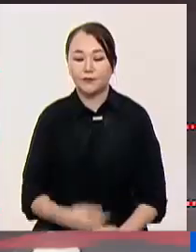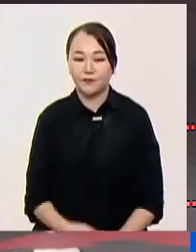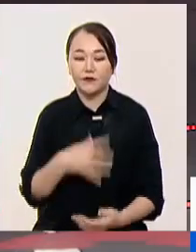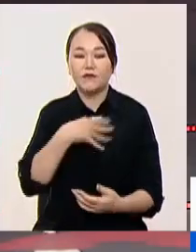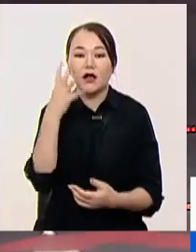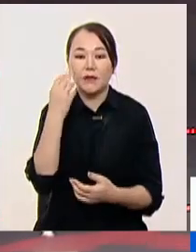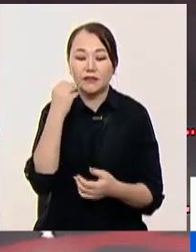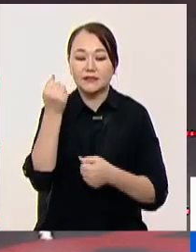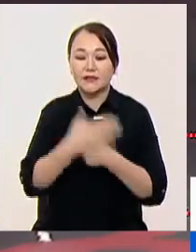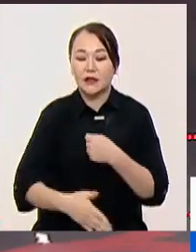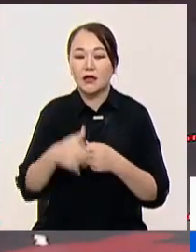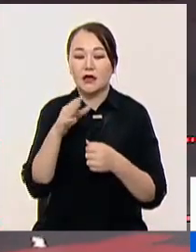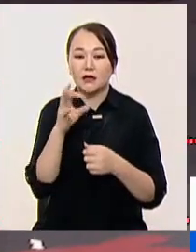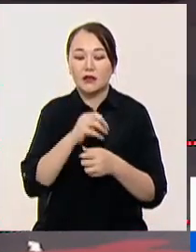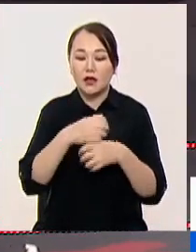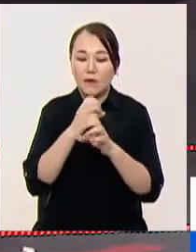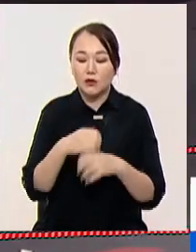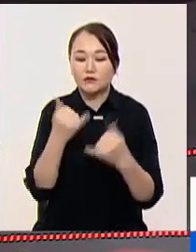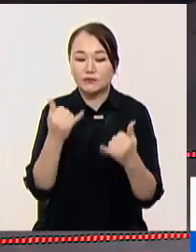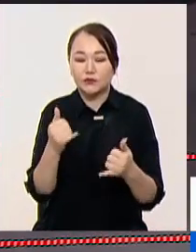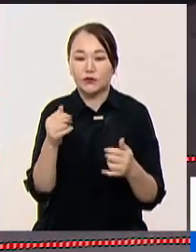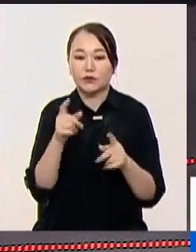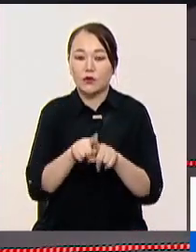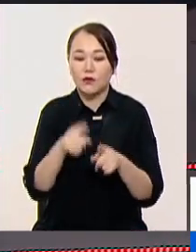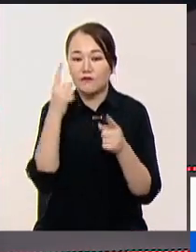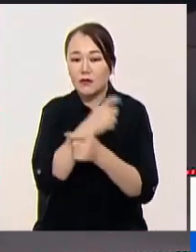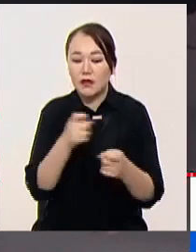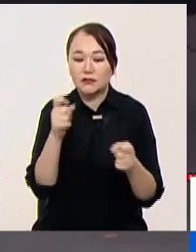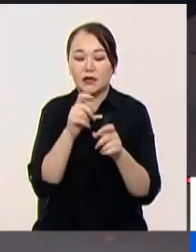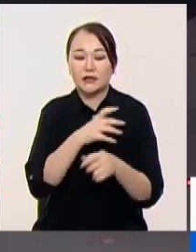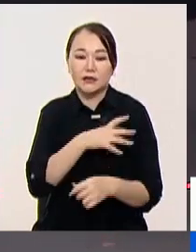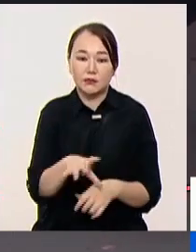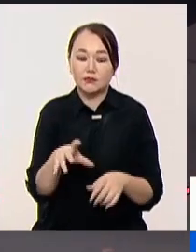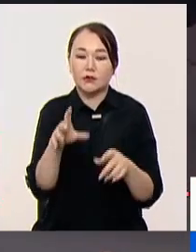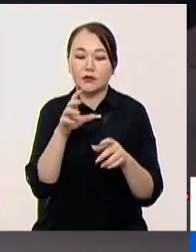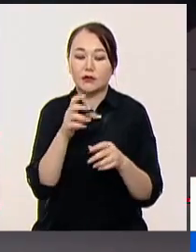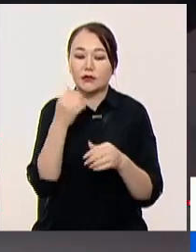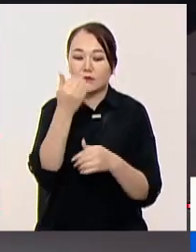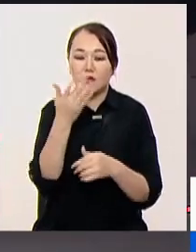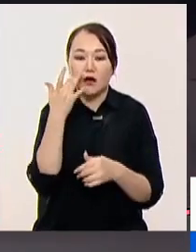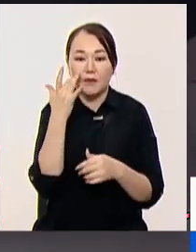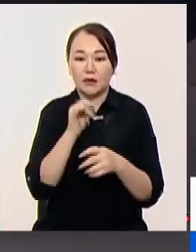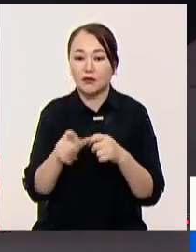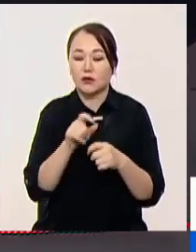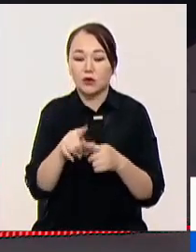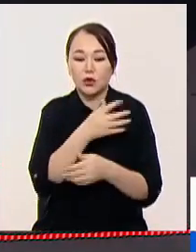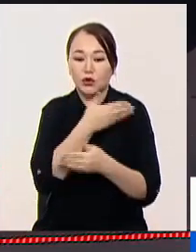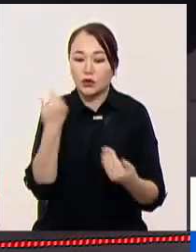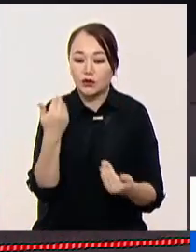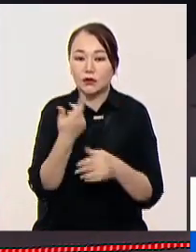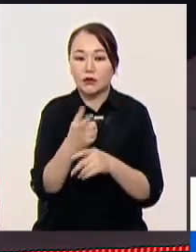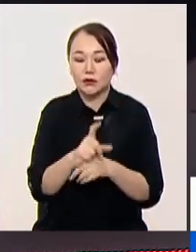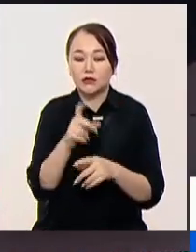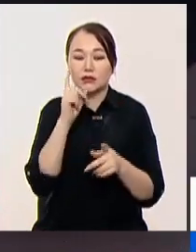в Алматинской Центральной референс лаборатории сегодня опровергли информацию о том что она якобы принадлежит американцам напомню